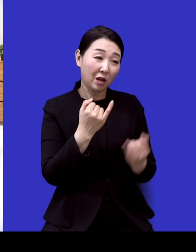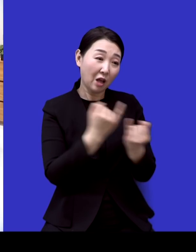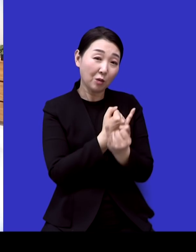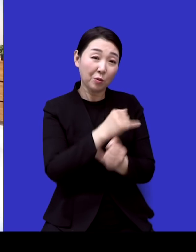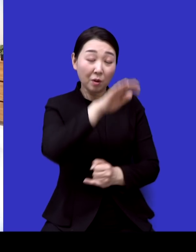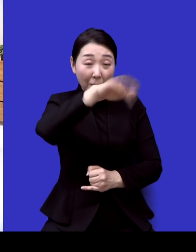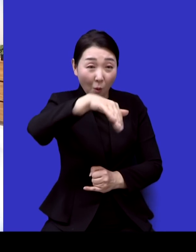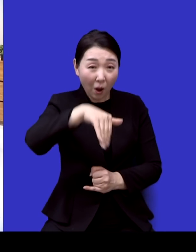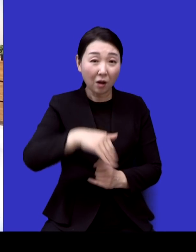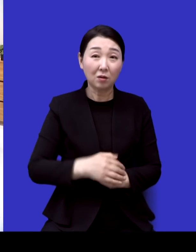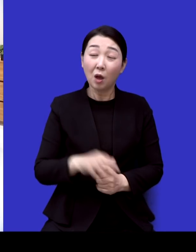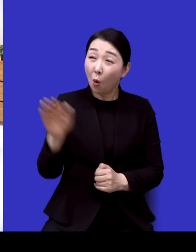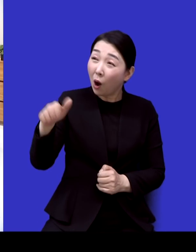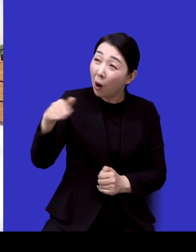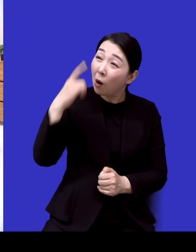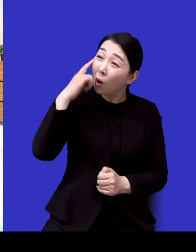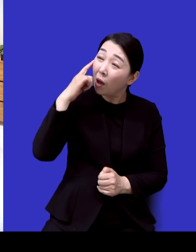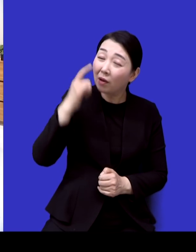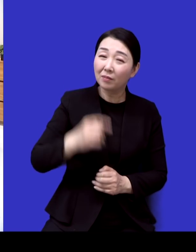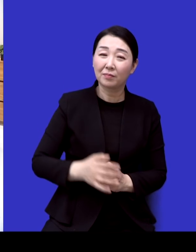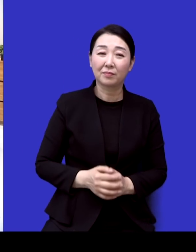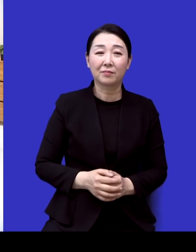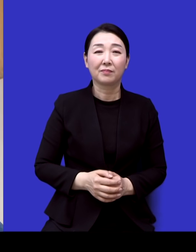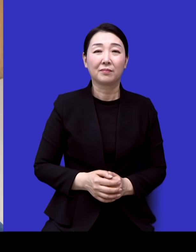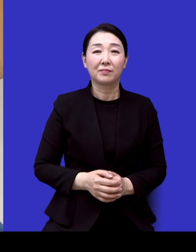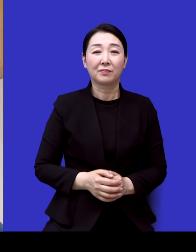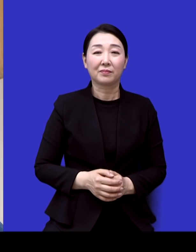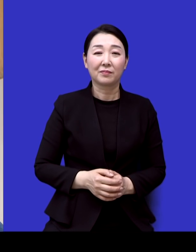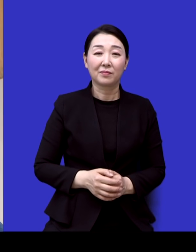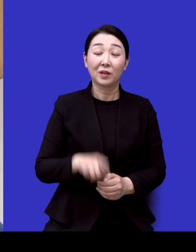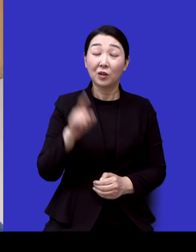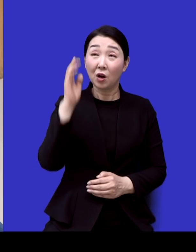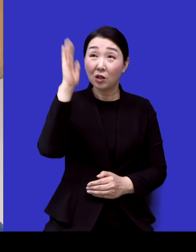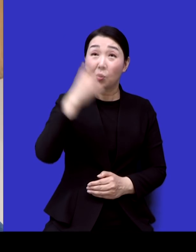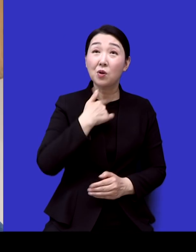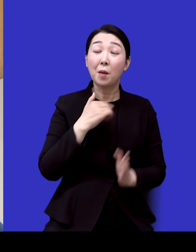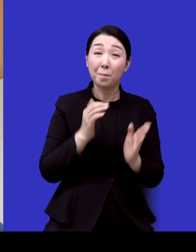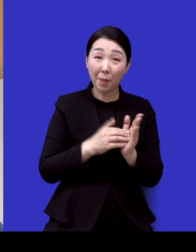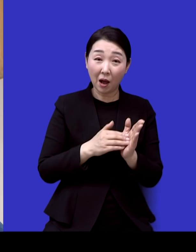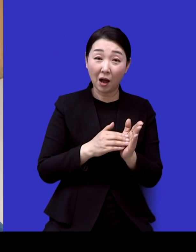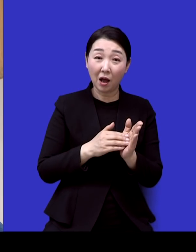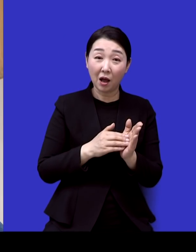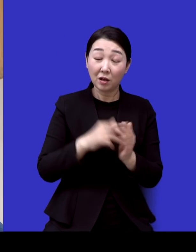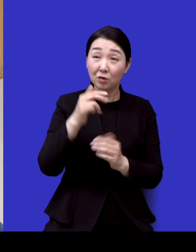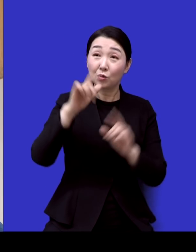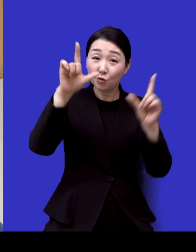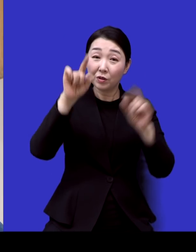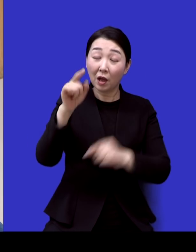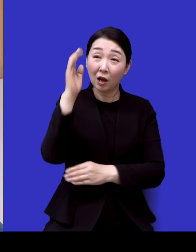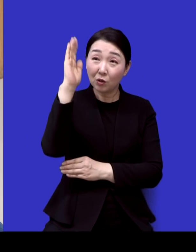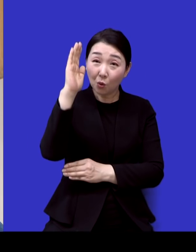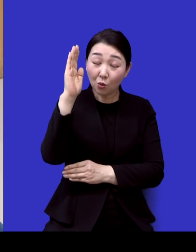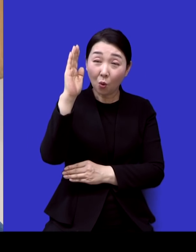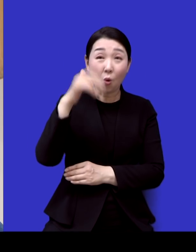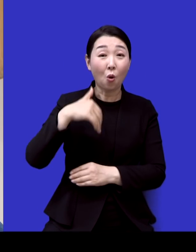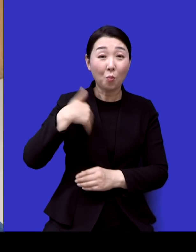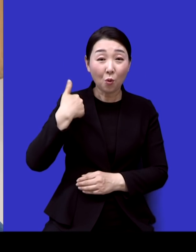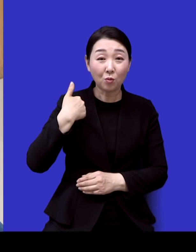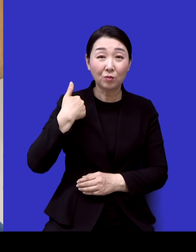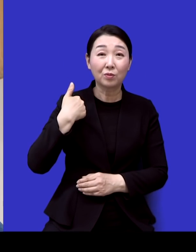예. 미나야 일로 와봐. 네, 왜 그래요? 그러니까 너가 설교했던 그 주일 예. 나는 너가 설교할 줄도